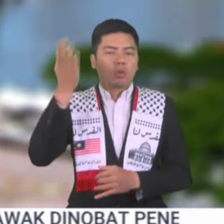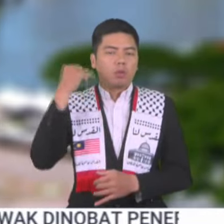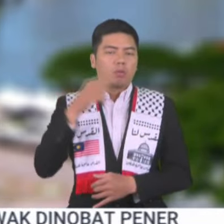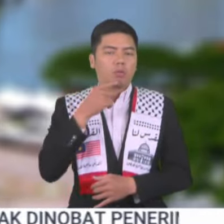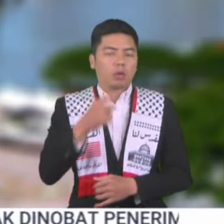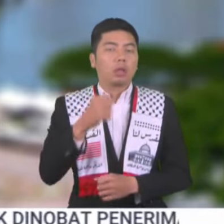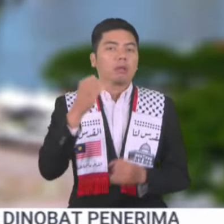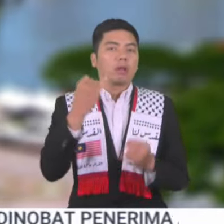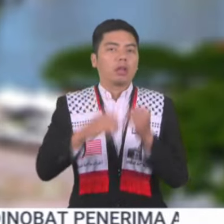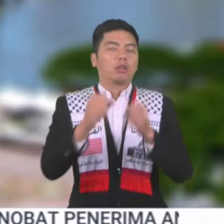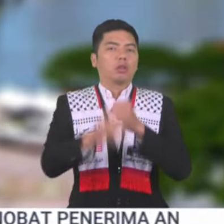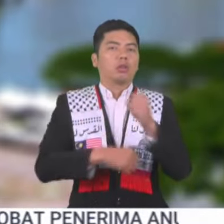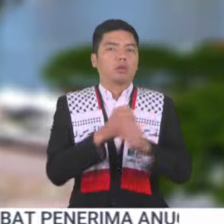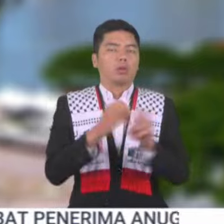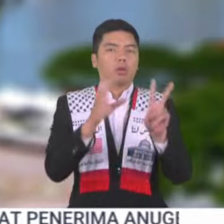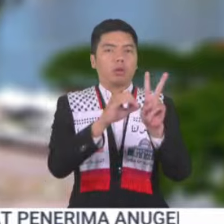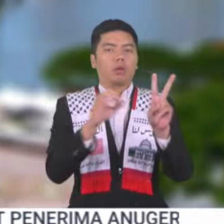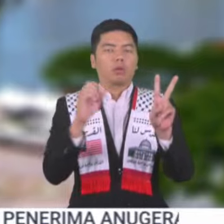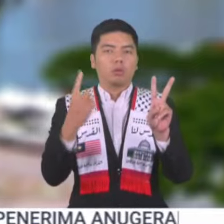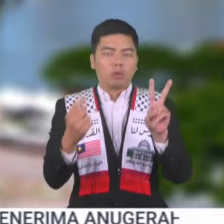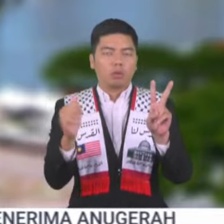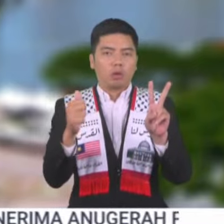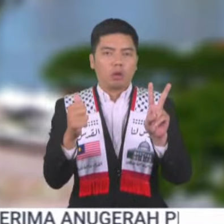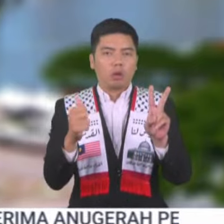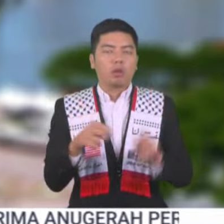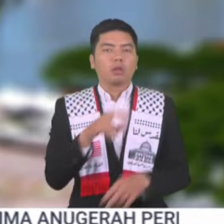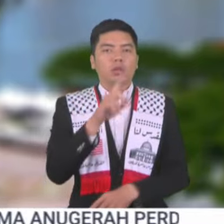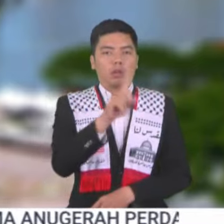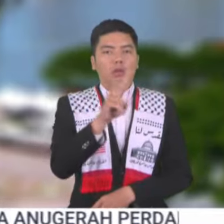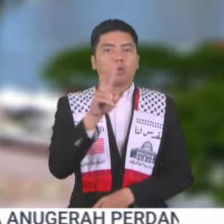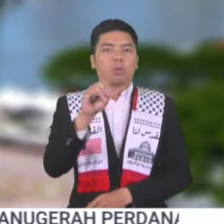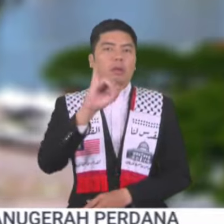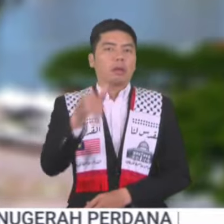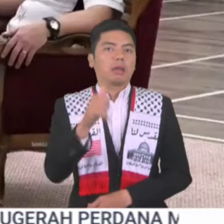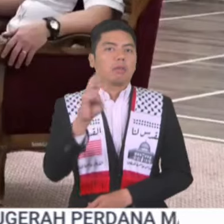pada 2010 iaitu 220 jam.